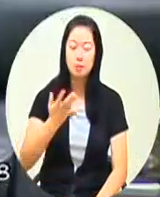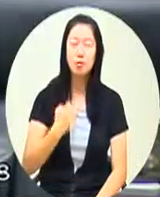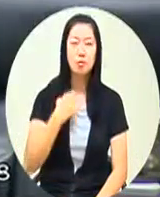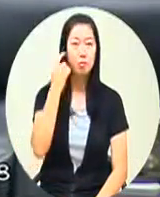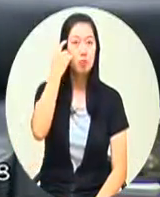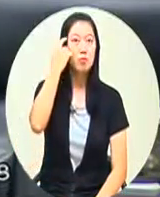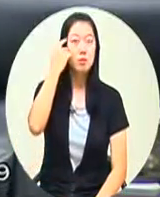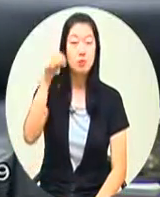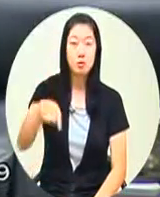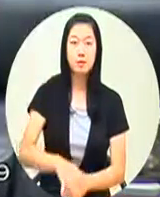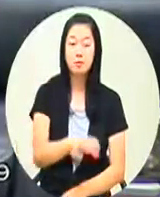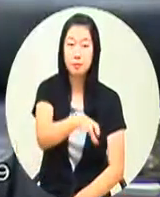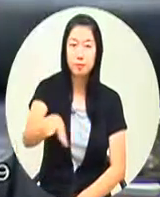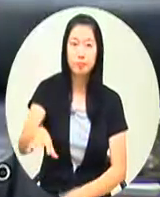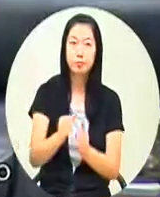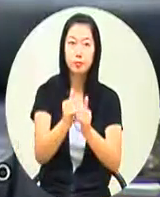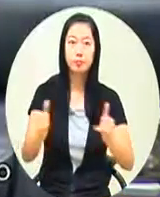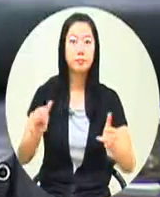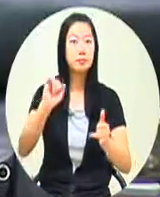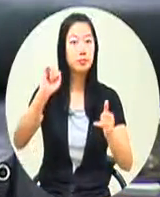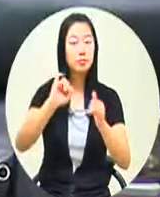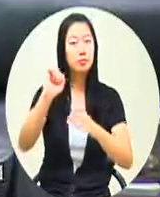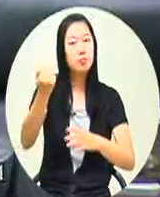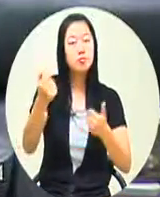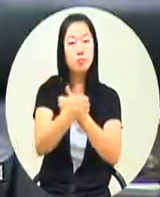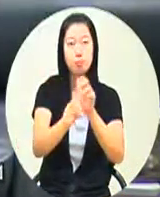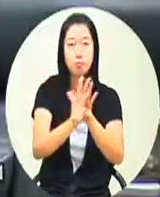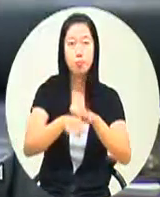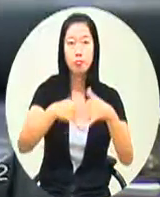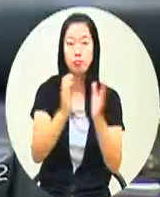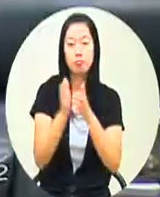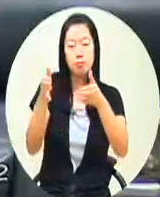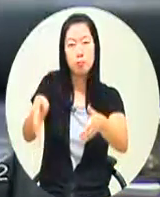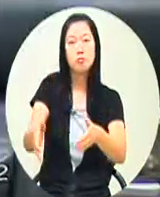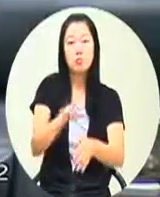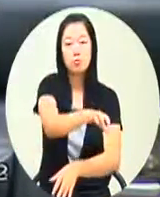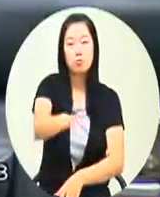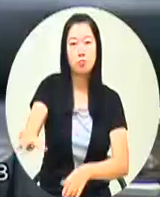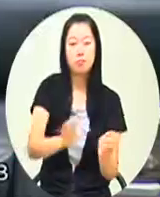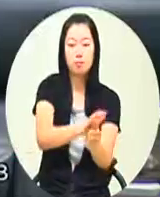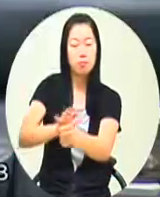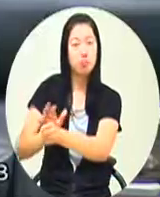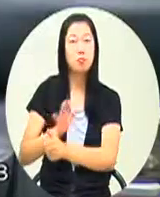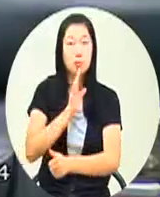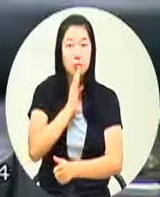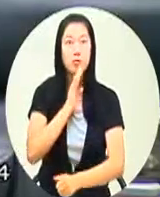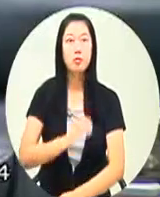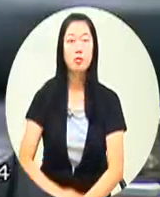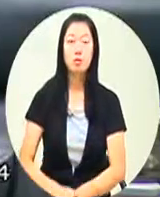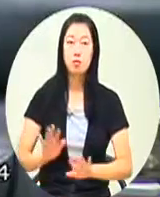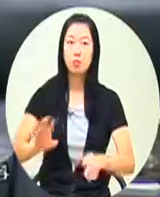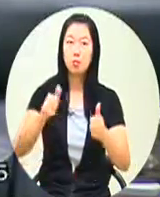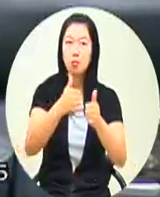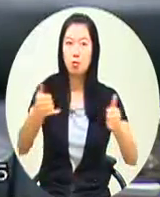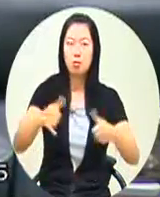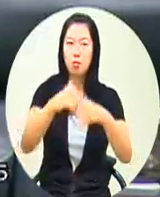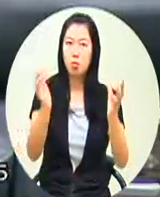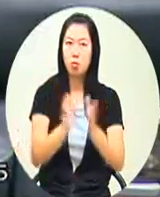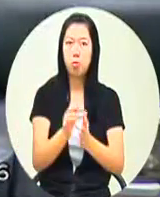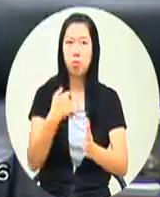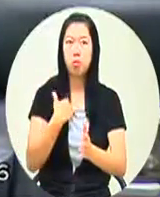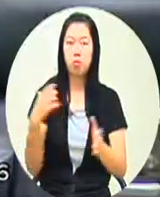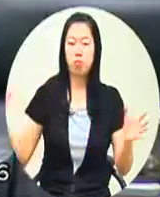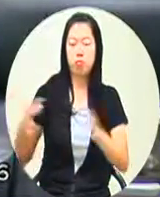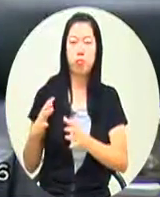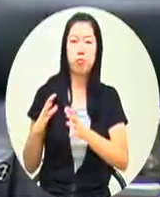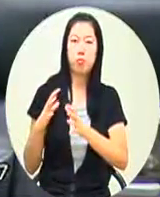地方的民意代表都是为着地方去做工作，今天有这么多的议员都一起在当下的时间就